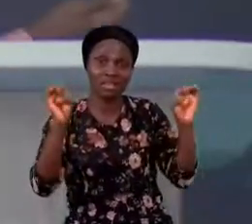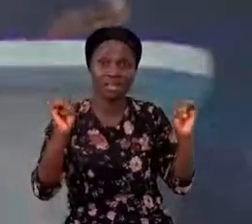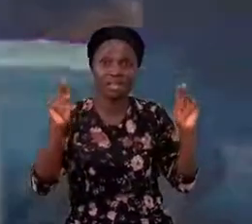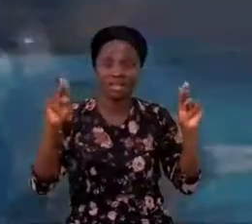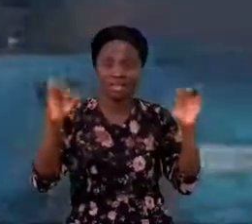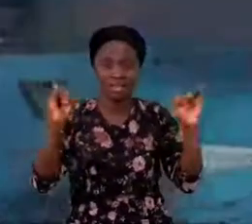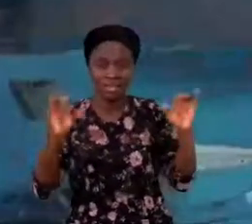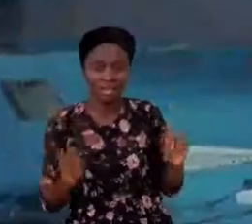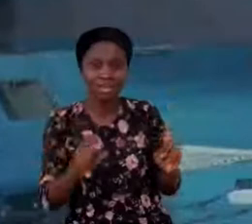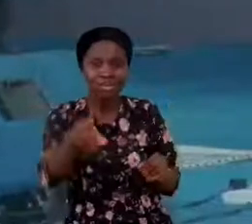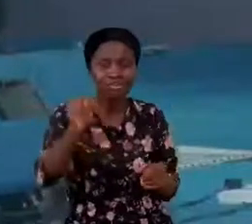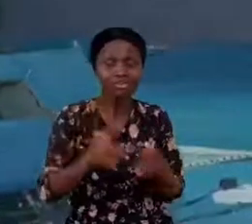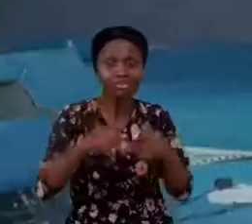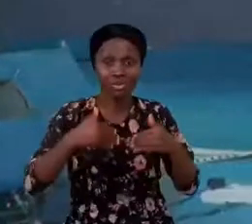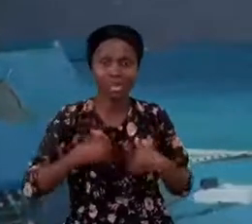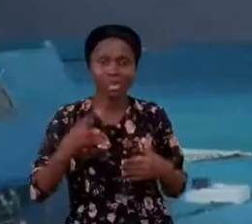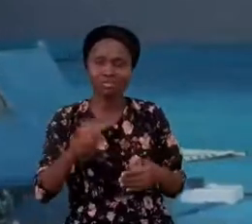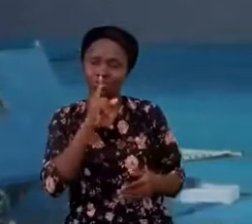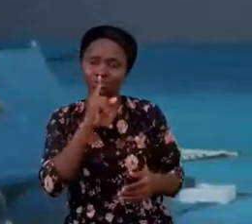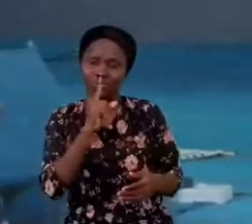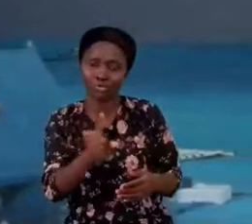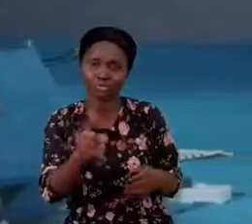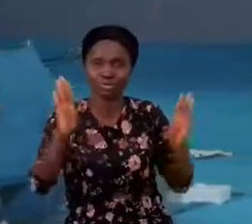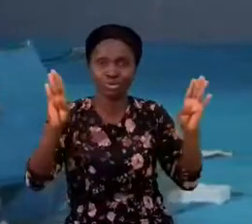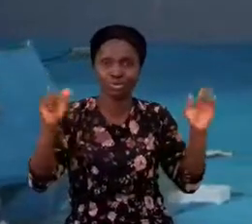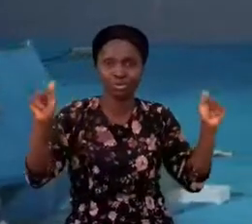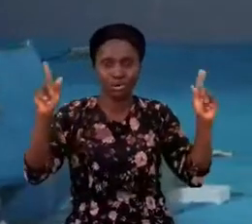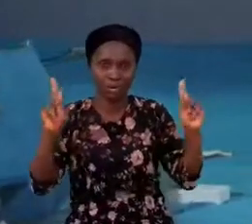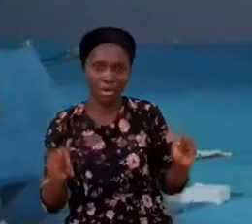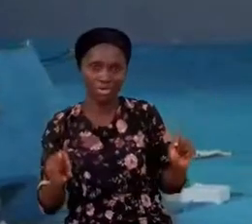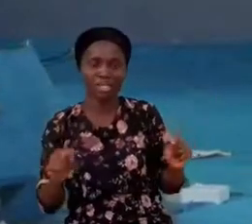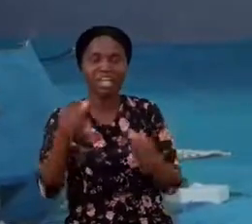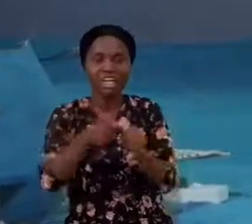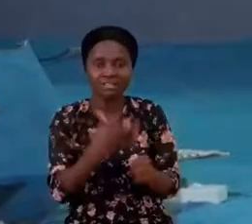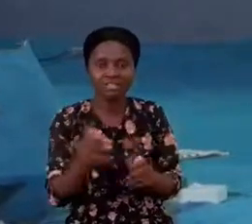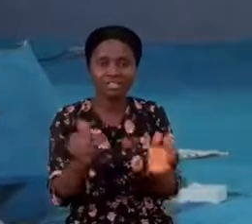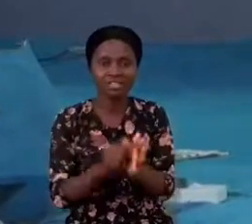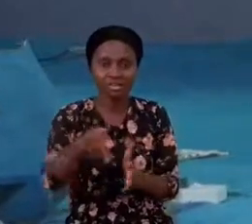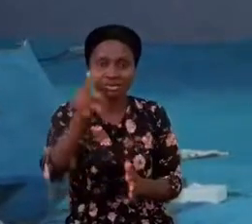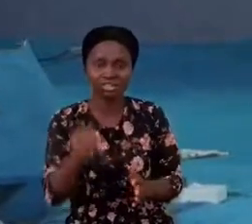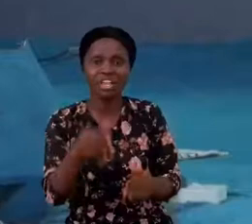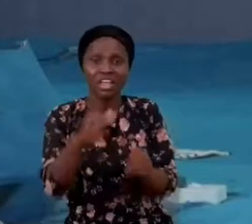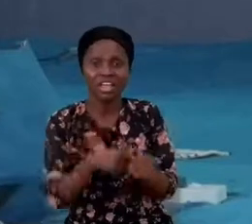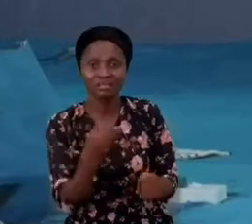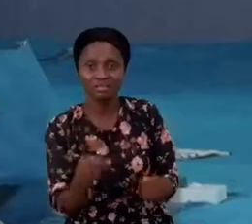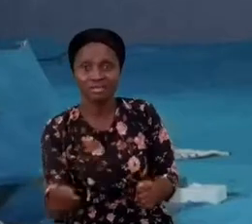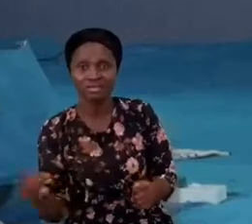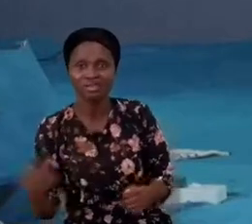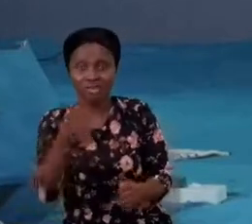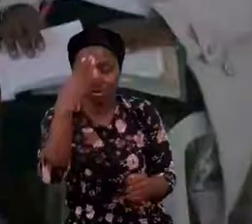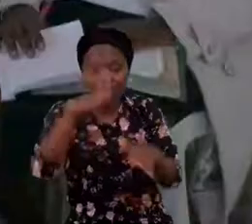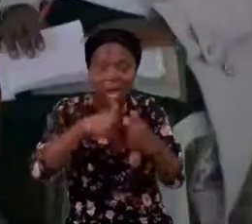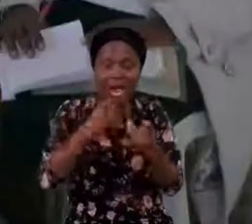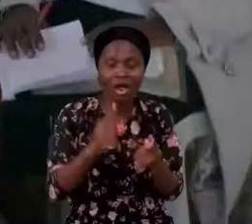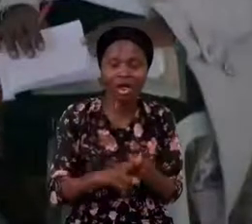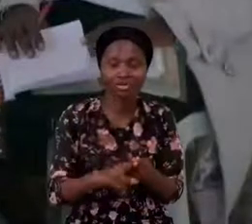vie perçante. Tu dois savoir comment attaquer la balle, comment retourner la balle. Alors, nous préparons tout. Maintenant, si tu